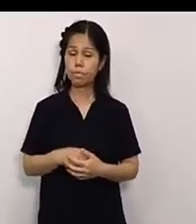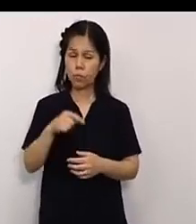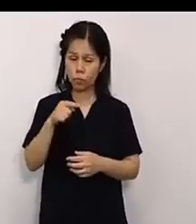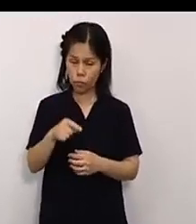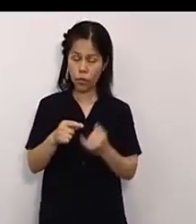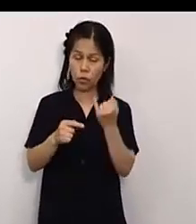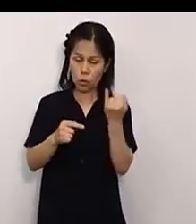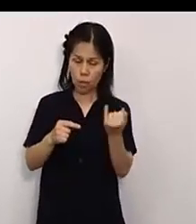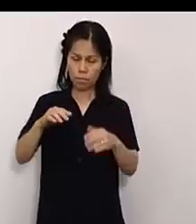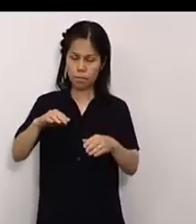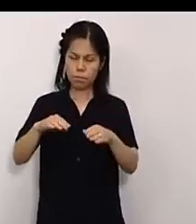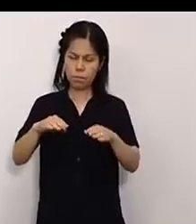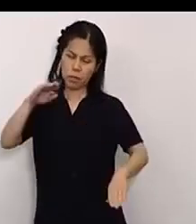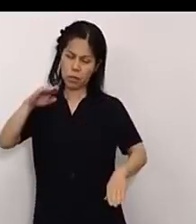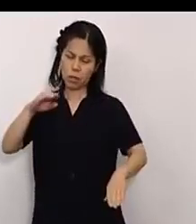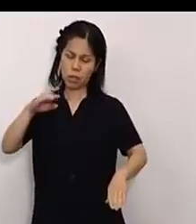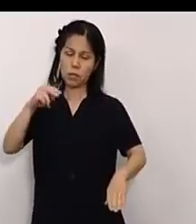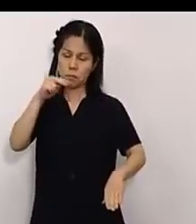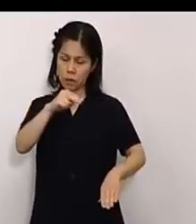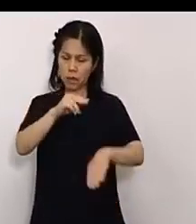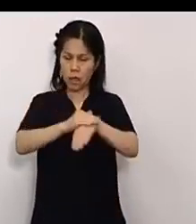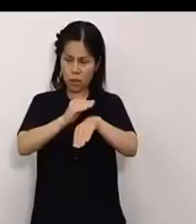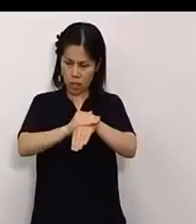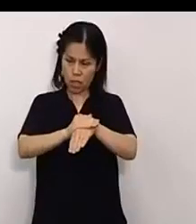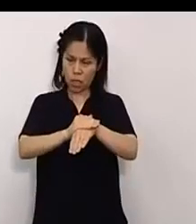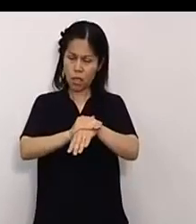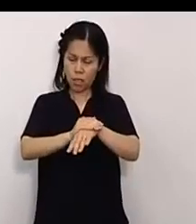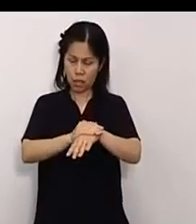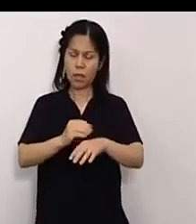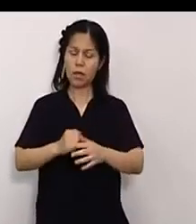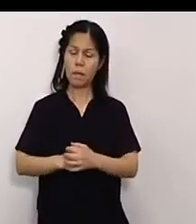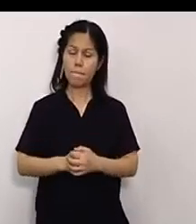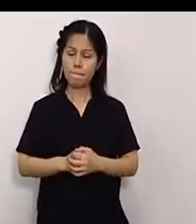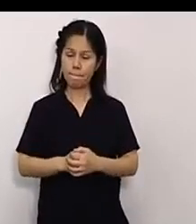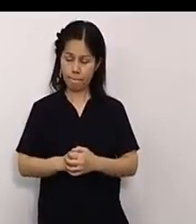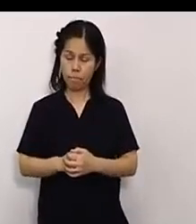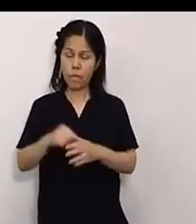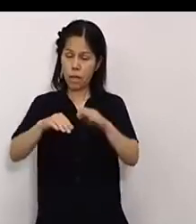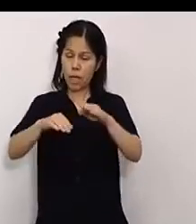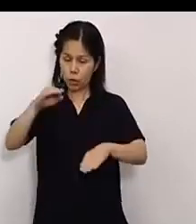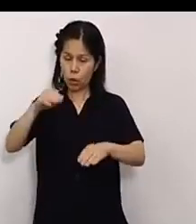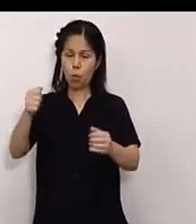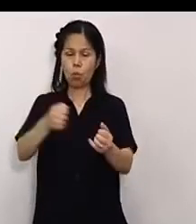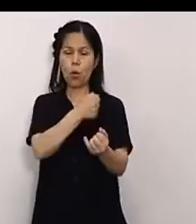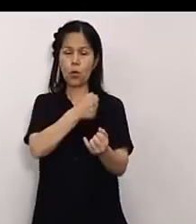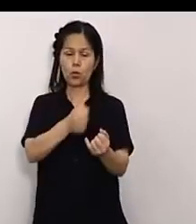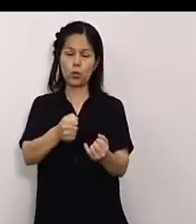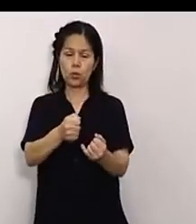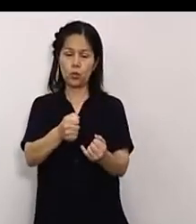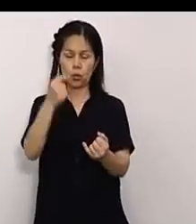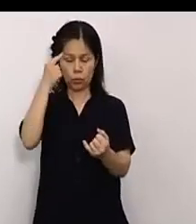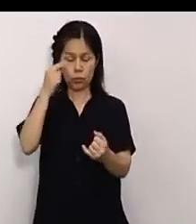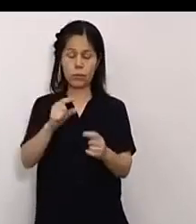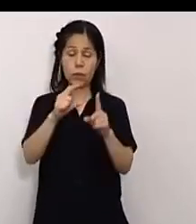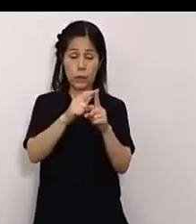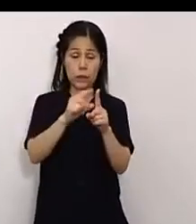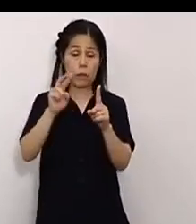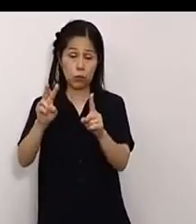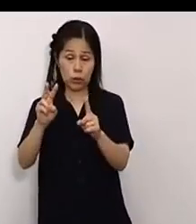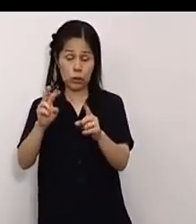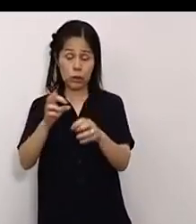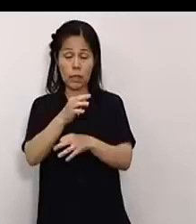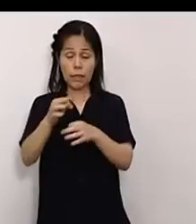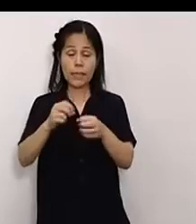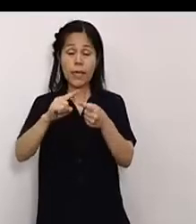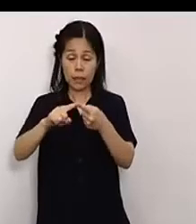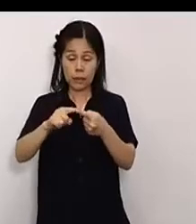蔑視、まあ、女性に対する家庭内ではね、まあ、ヘイトの暴力 が、まあ、その DV という形になって経済的 DV も含